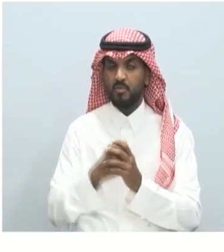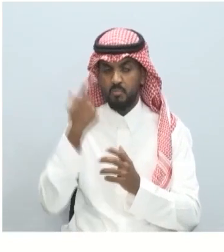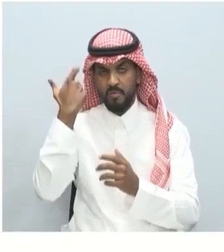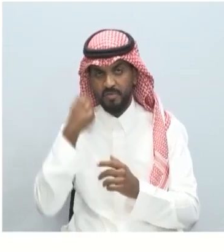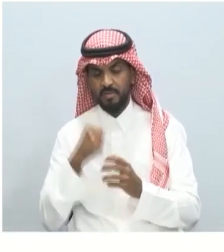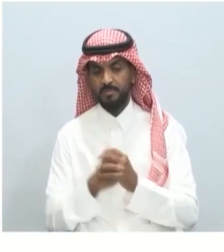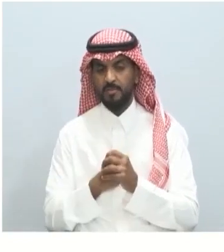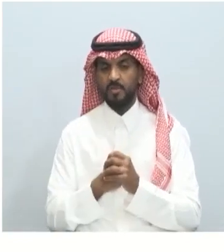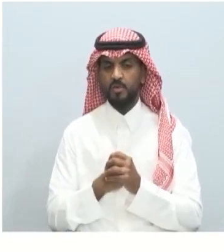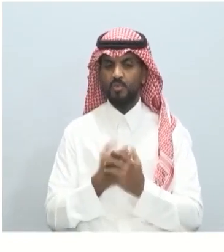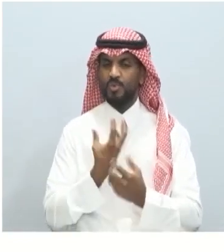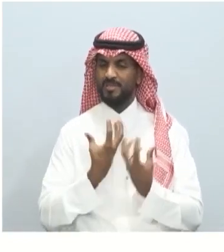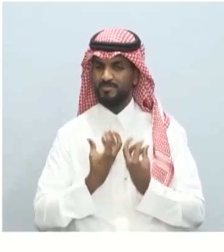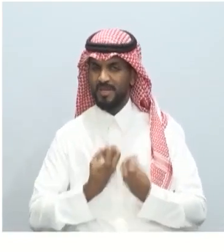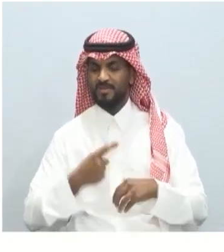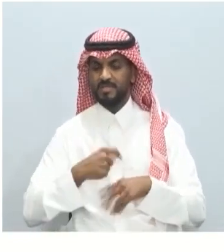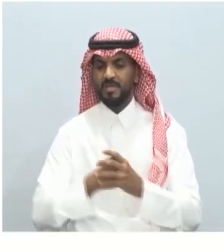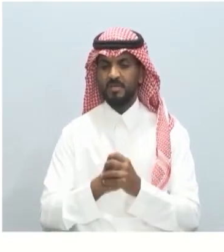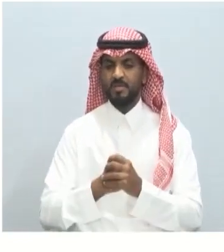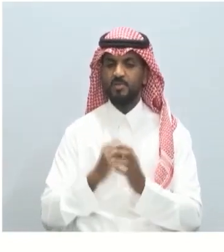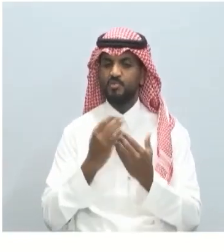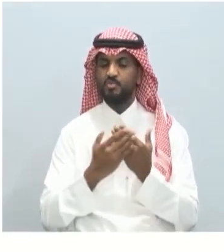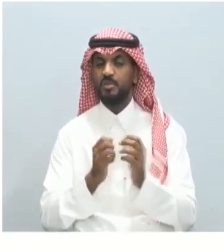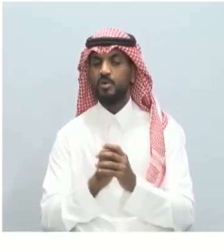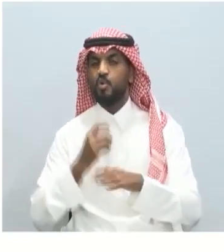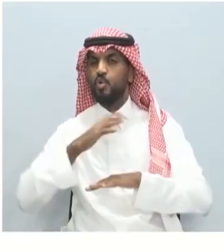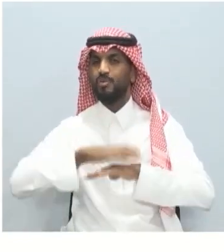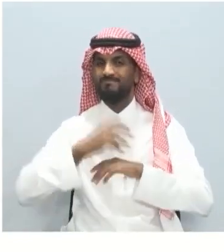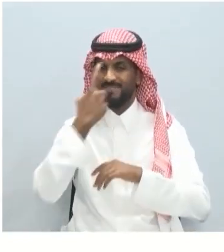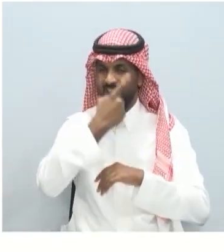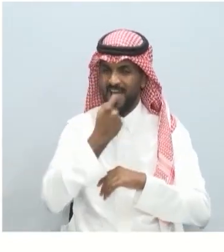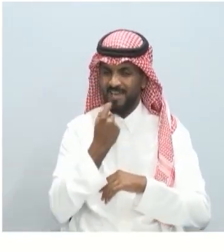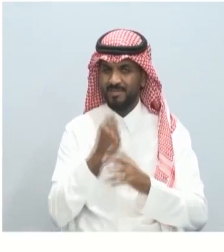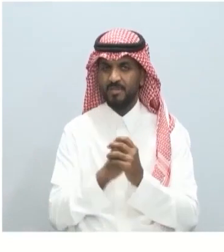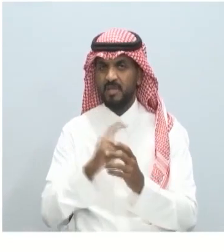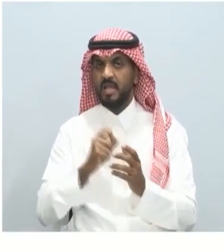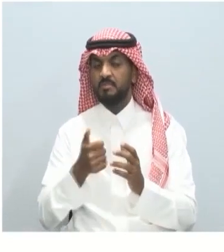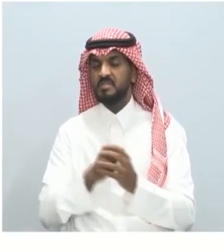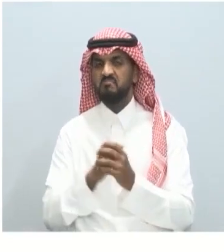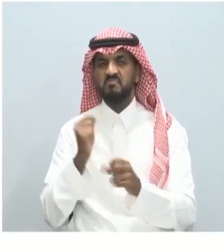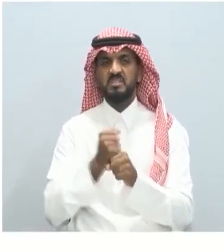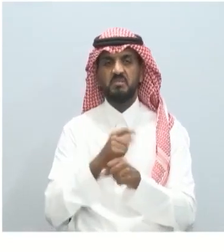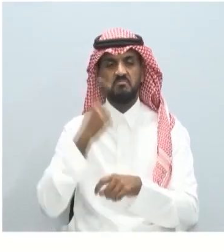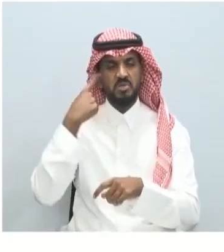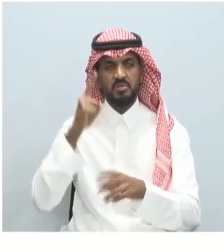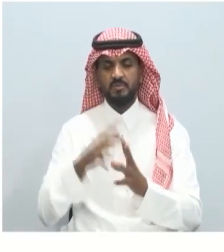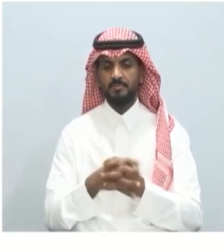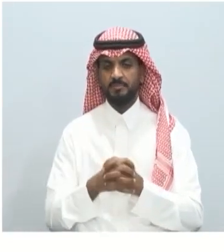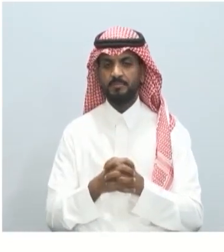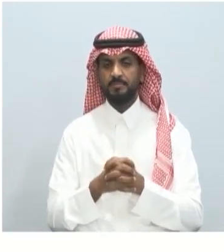ويطمئن الانسان عاده لمن يلمس منه خلق الحياء واذا لم تستحي فاصنع ما